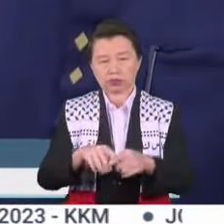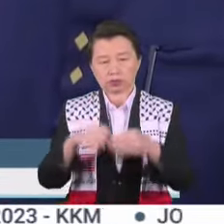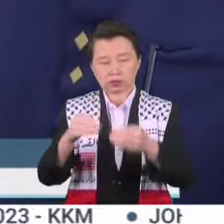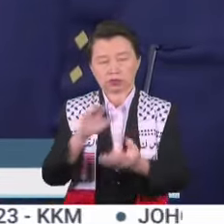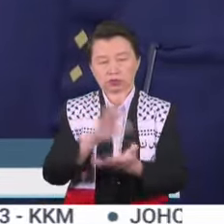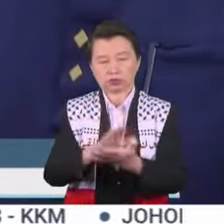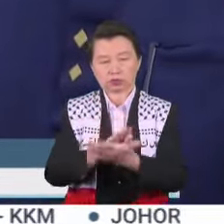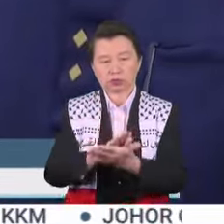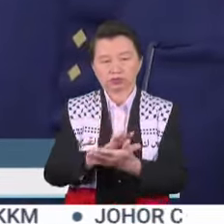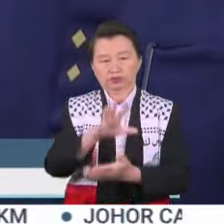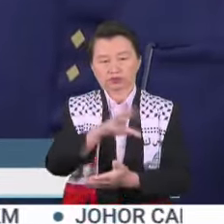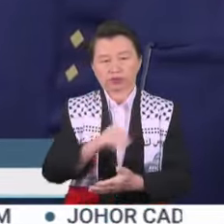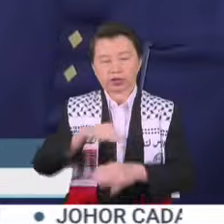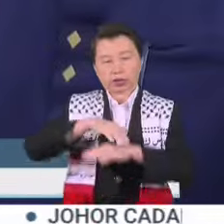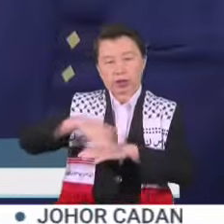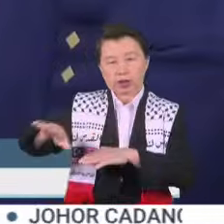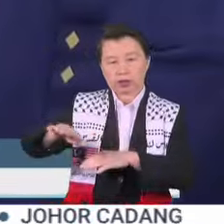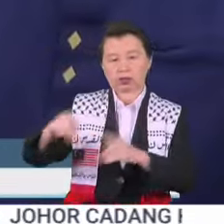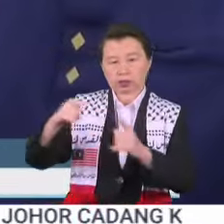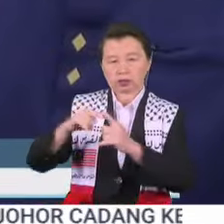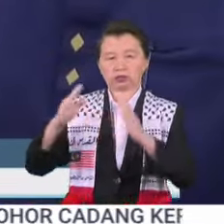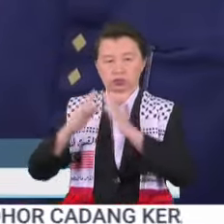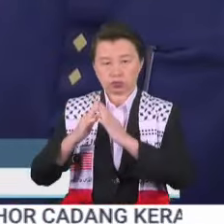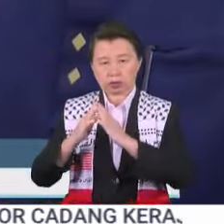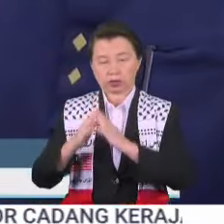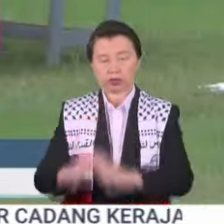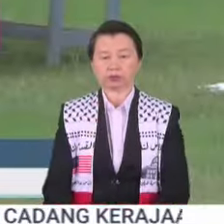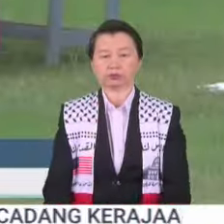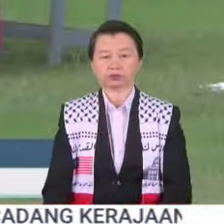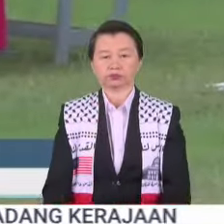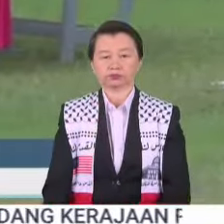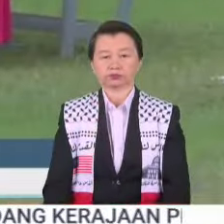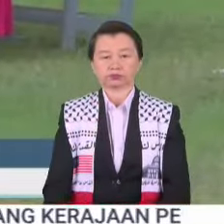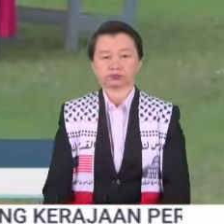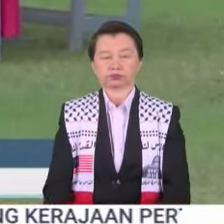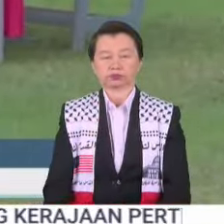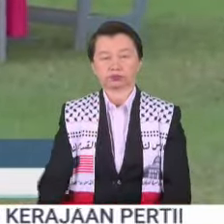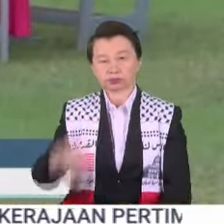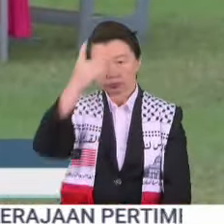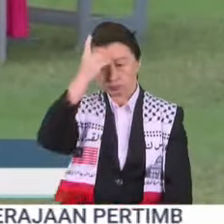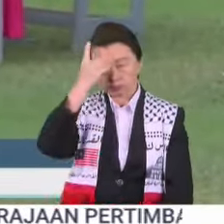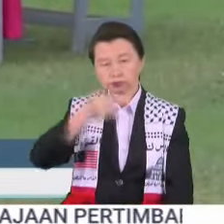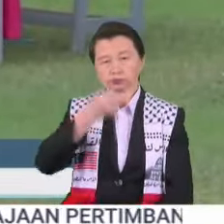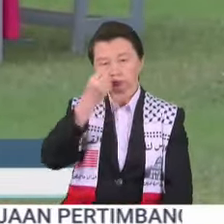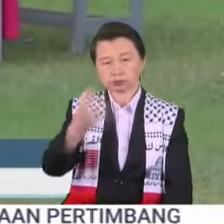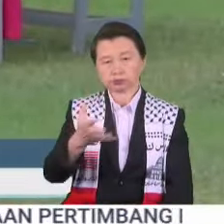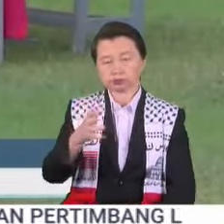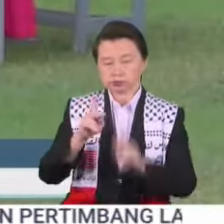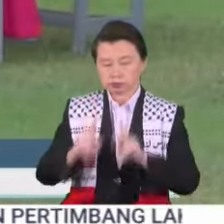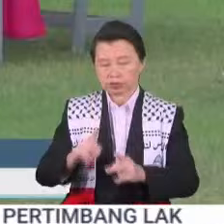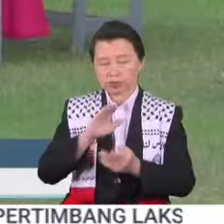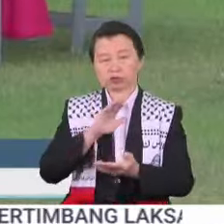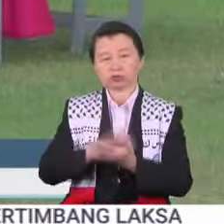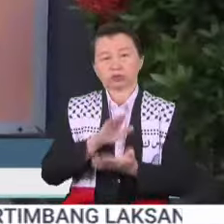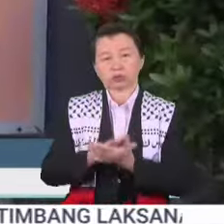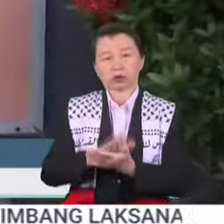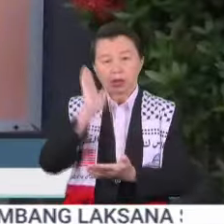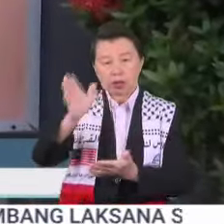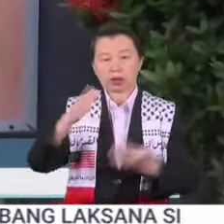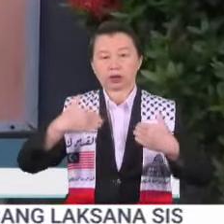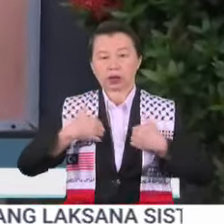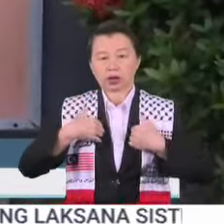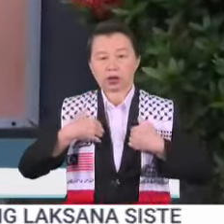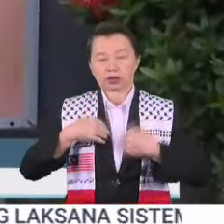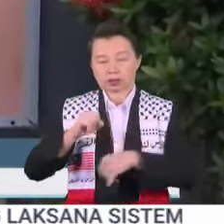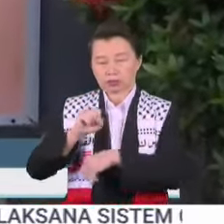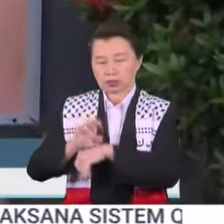sekolah dan seterusnya dihantar semula ke rumah mereka. Dalam pada itu, Datuk Raisin memaklumkan pihak sekolah juga akan mengadakan